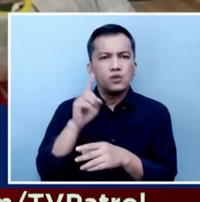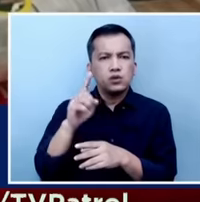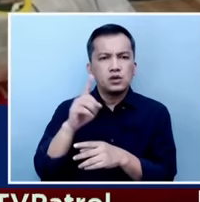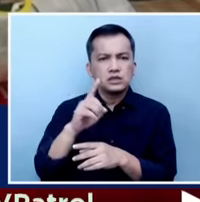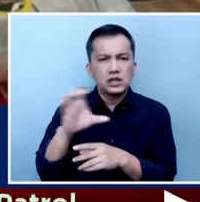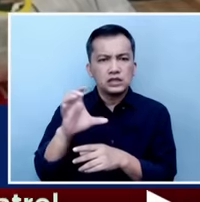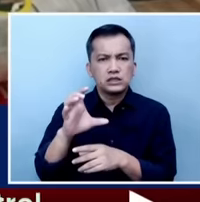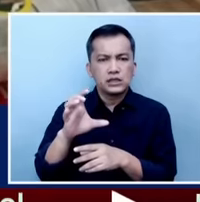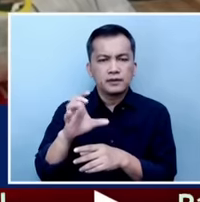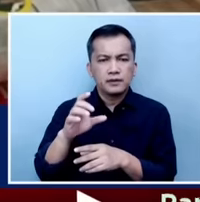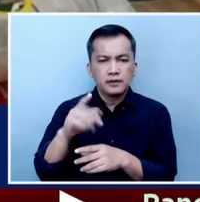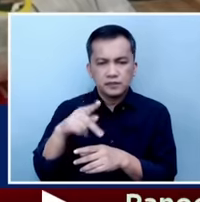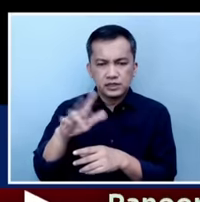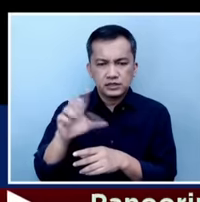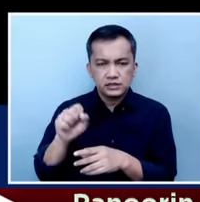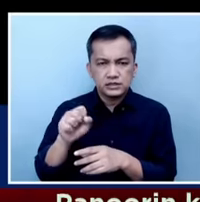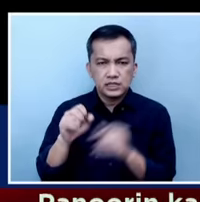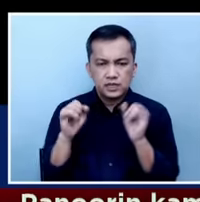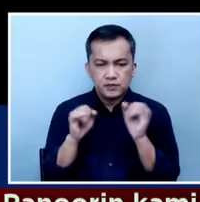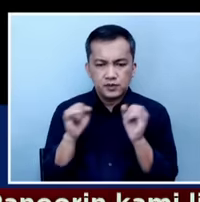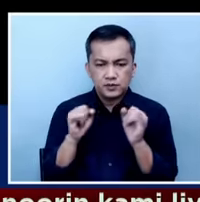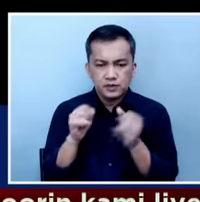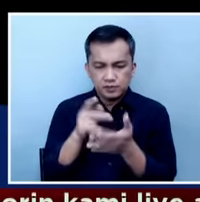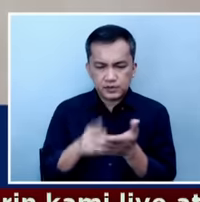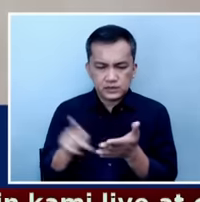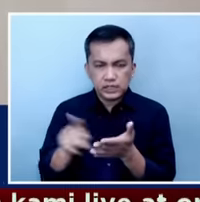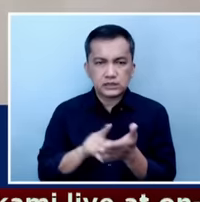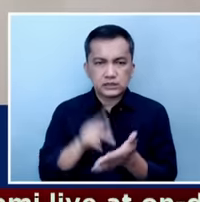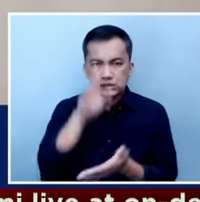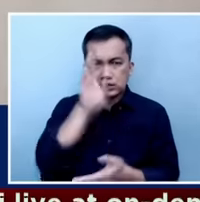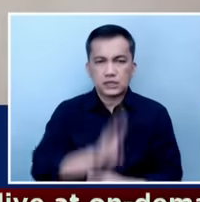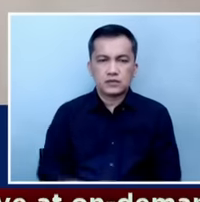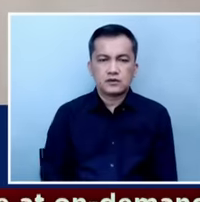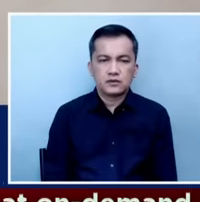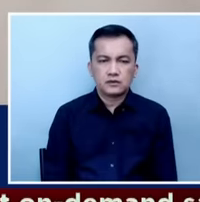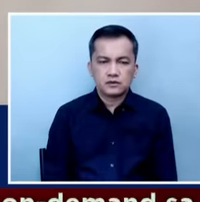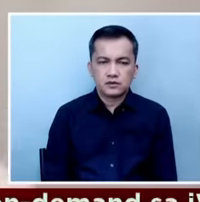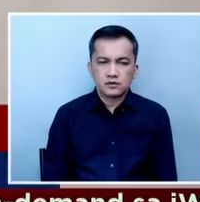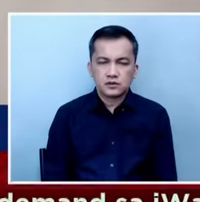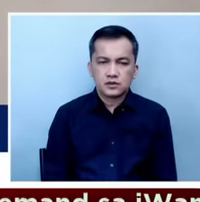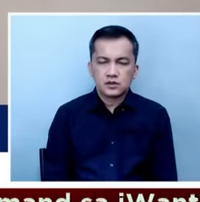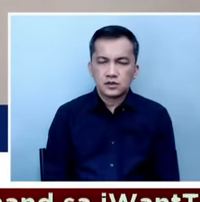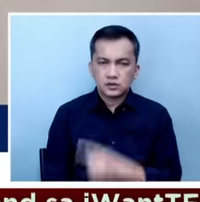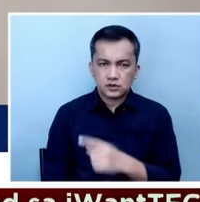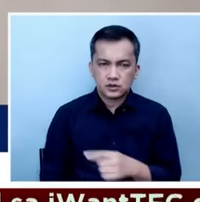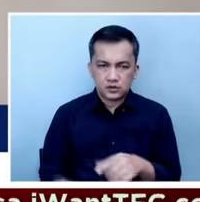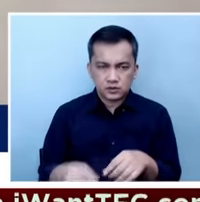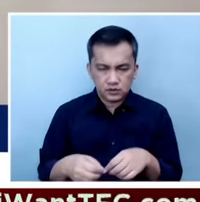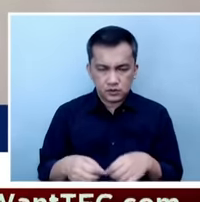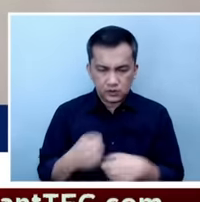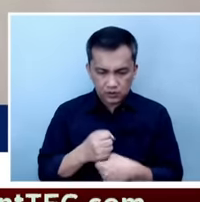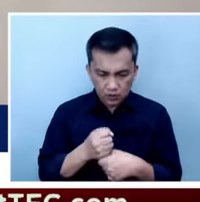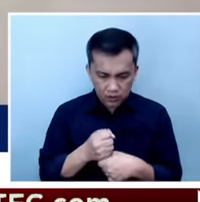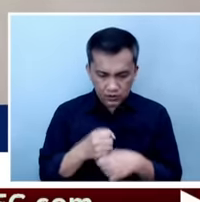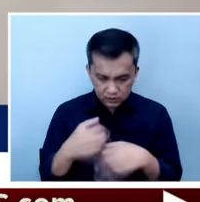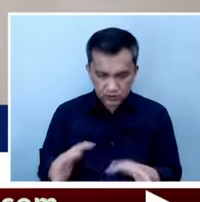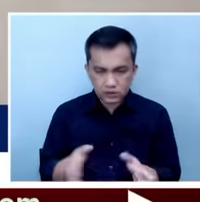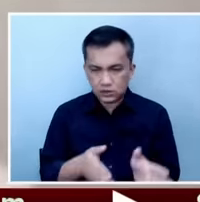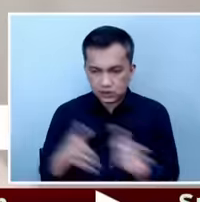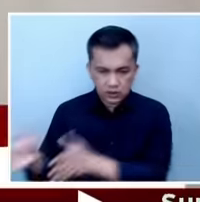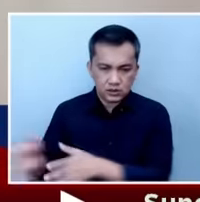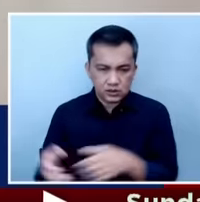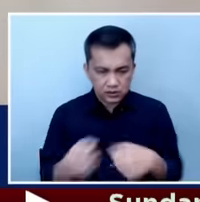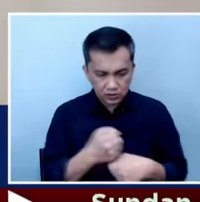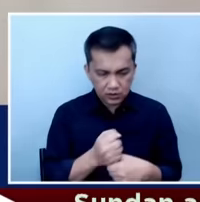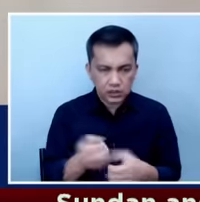piraso ng frozen pizza dough ang nasira. Cycle po kasi yon, dispatch and gawa ulit. So hindi lang po